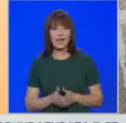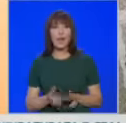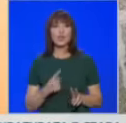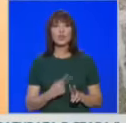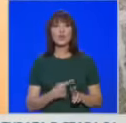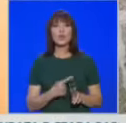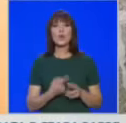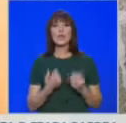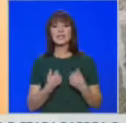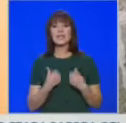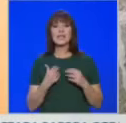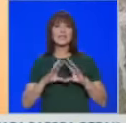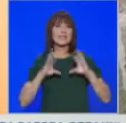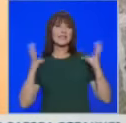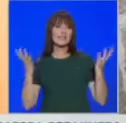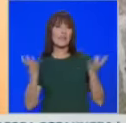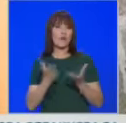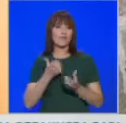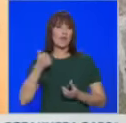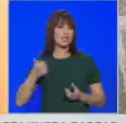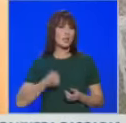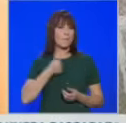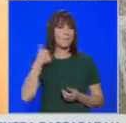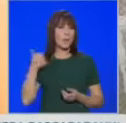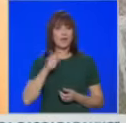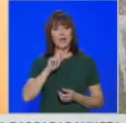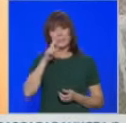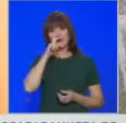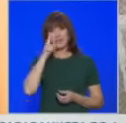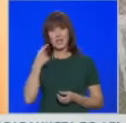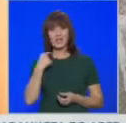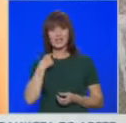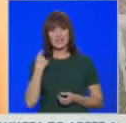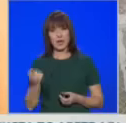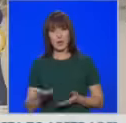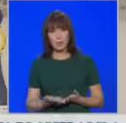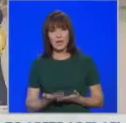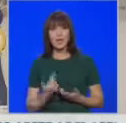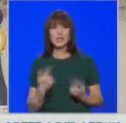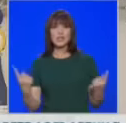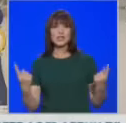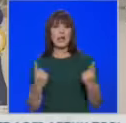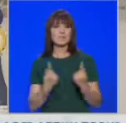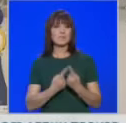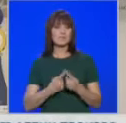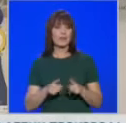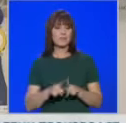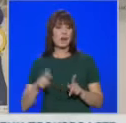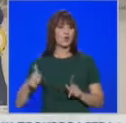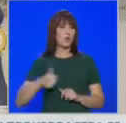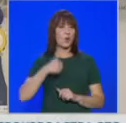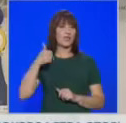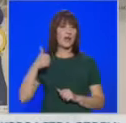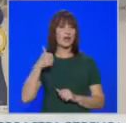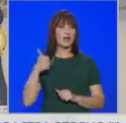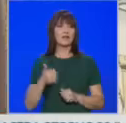Нургюл за нас е световна шампионка, независимо, че загуби. Ние ще я посрещнем категория герой. Нургюл, ако не